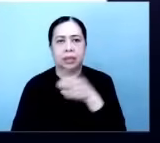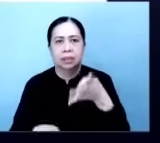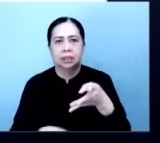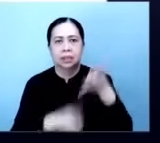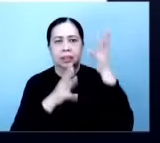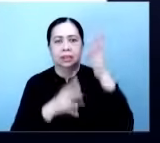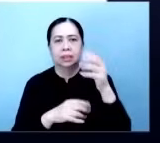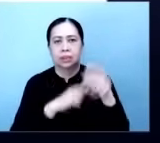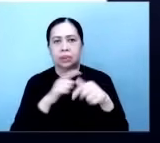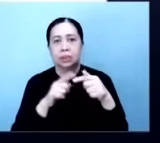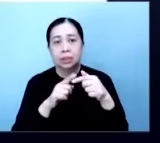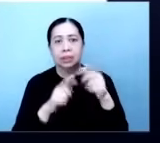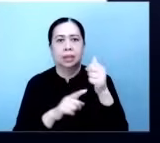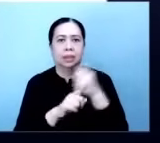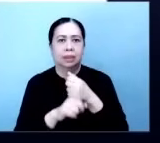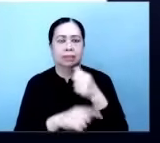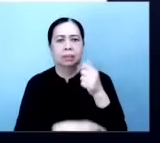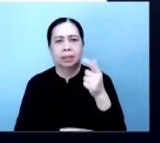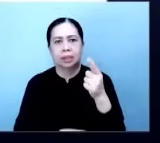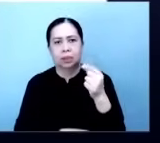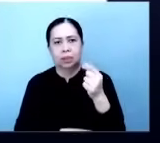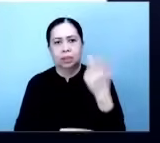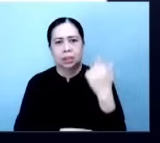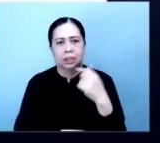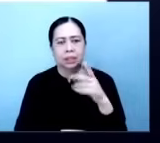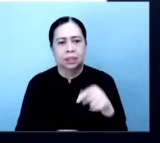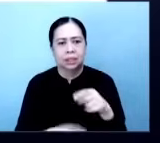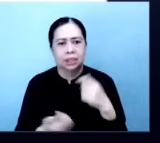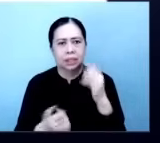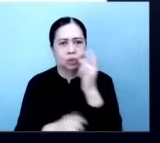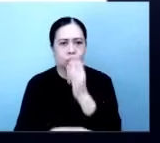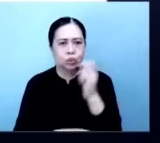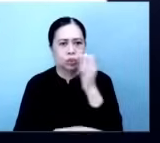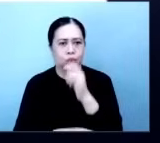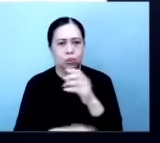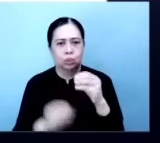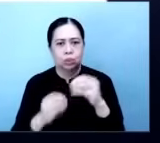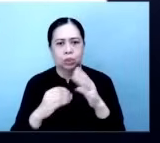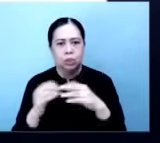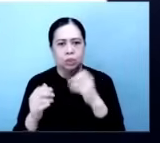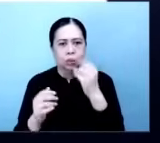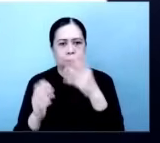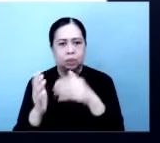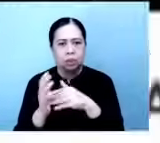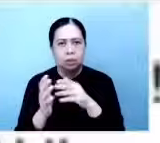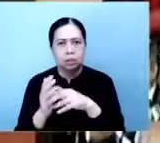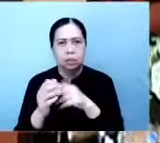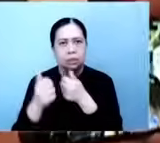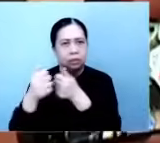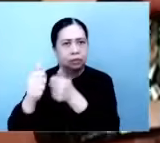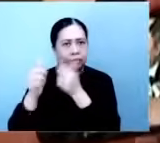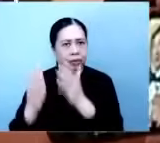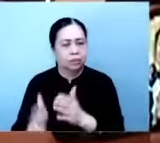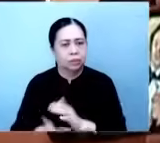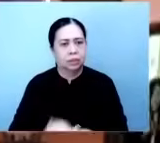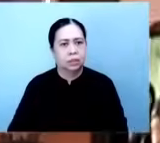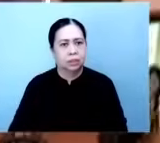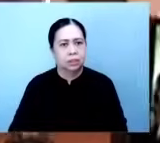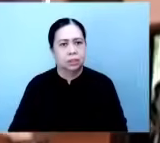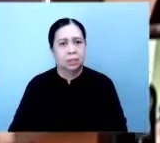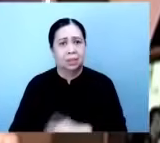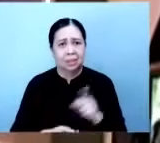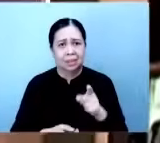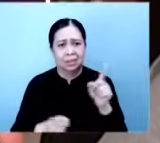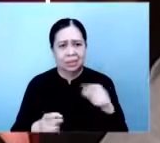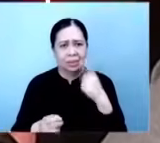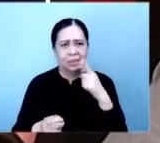April 20 sa YouTube channel na Kamayad TV na may mahigit 12,000 subscribers. Yung title pa lang maliwanag na. May